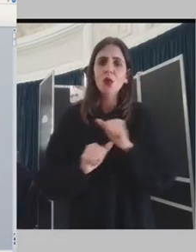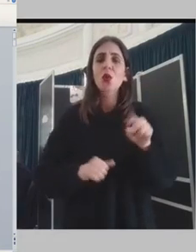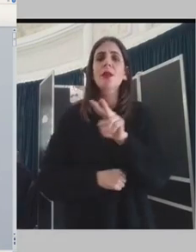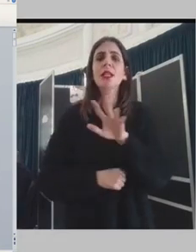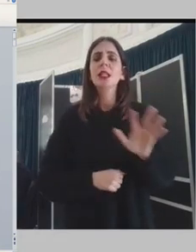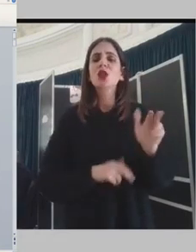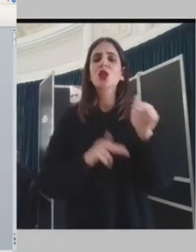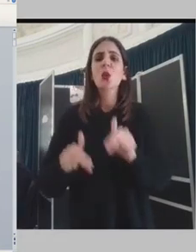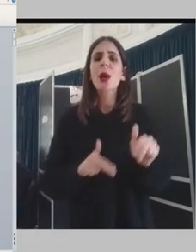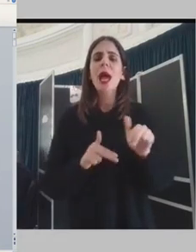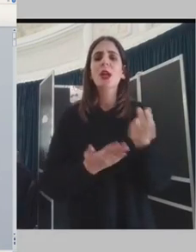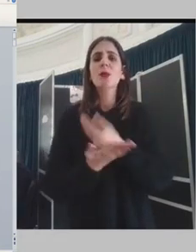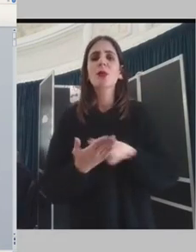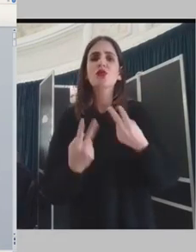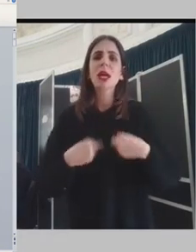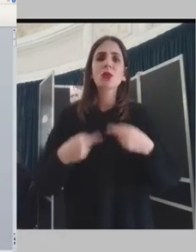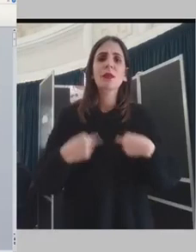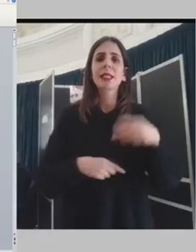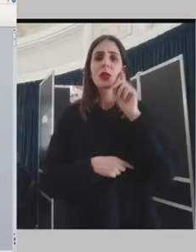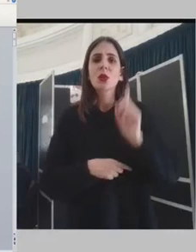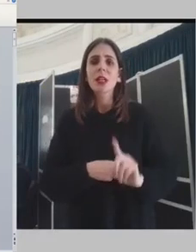vita